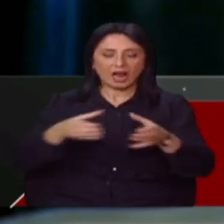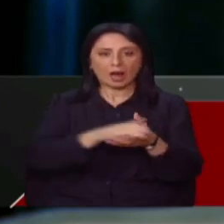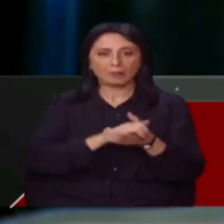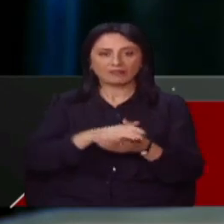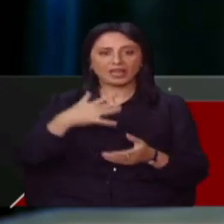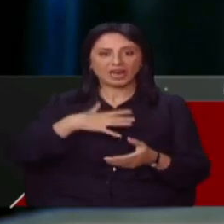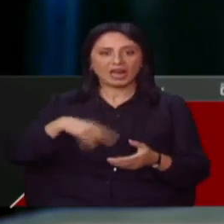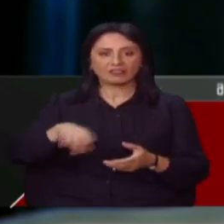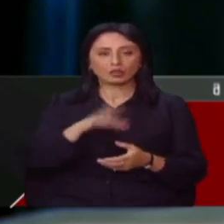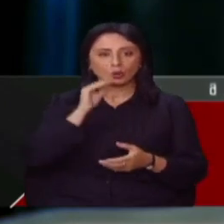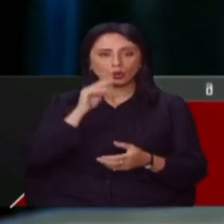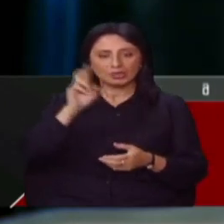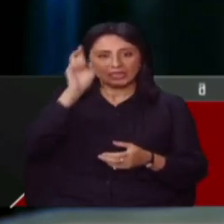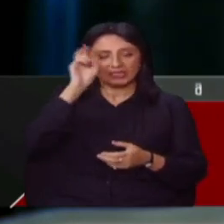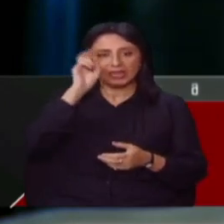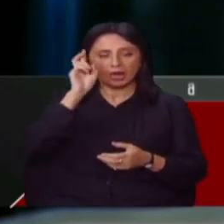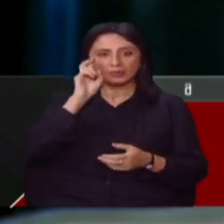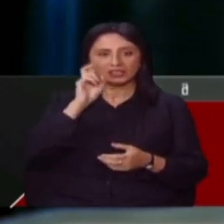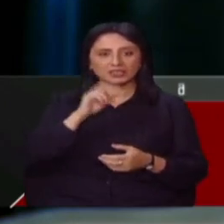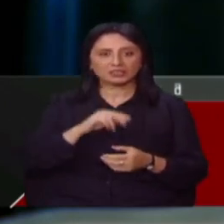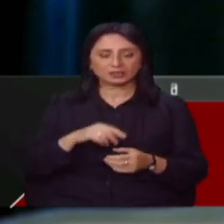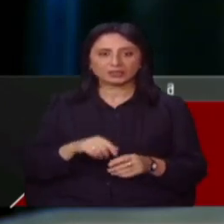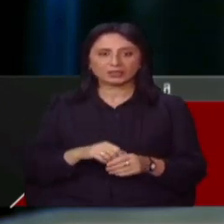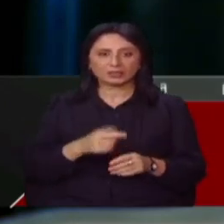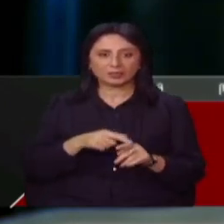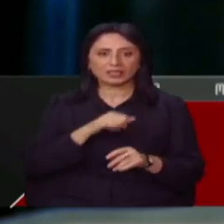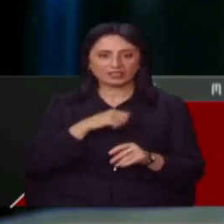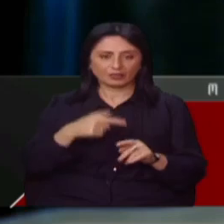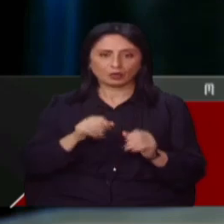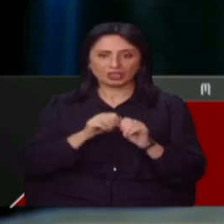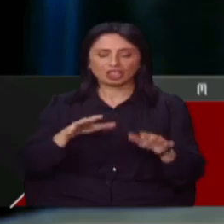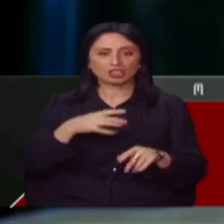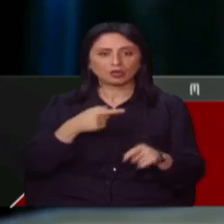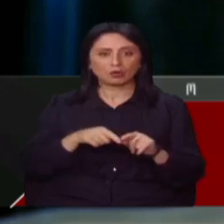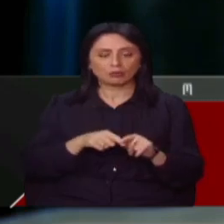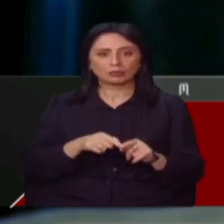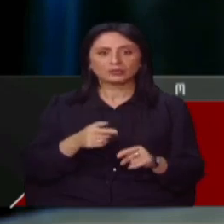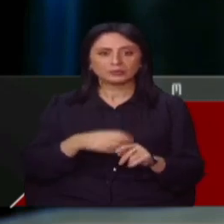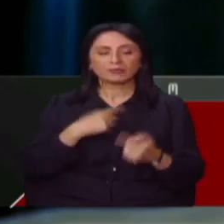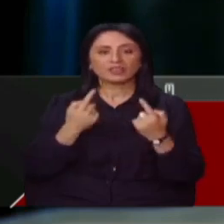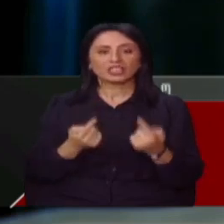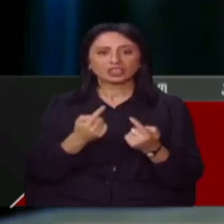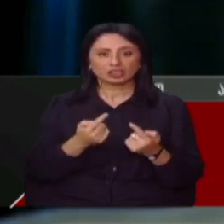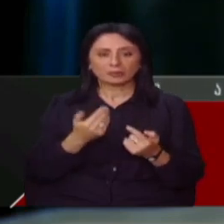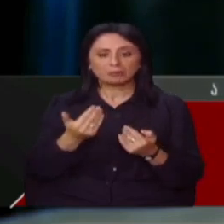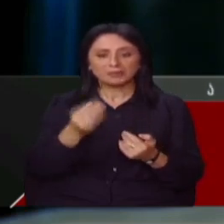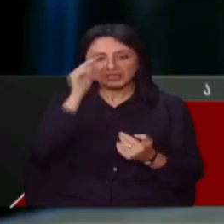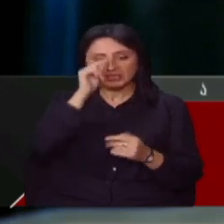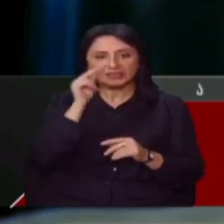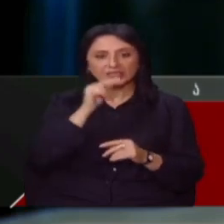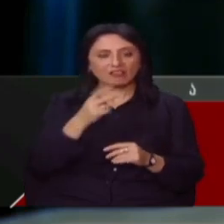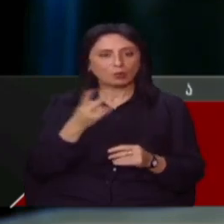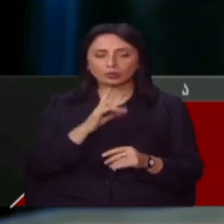იყო ქართველთა, როცა სახელმწიფო დაშლილი იყო თავად. ასე რომ მისი მნიშვნელობა, მისი